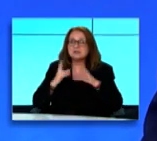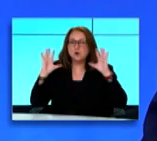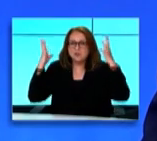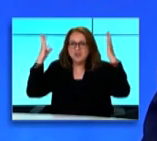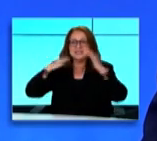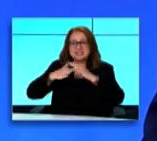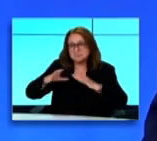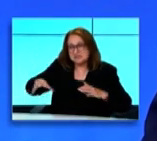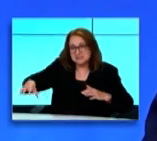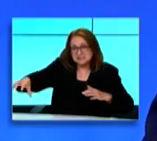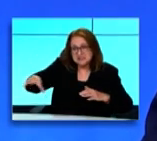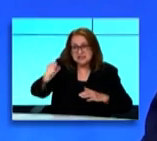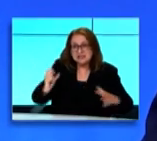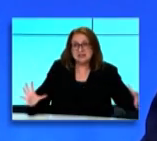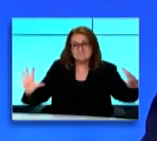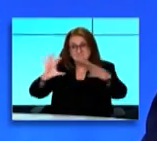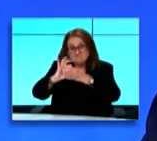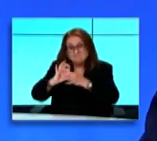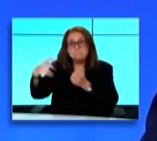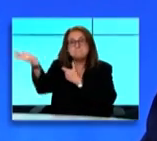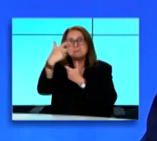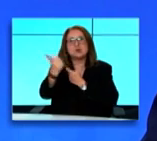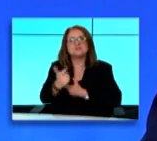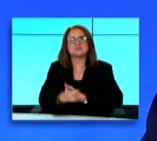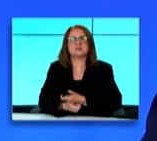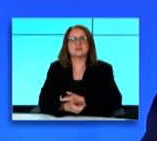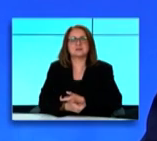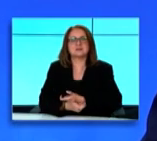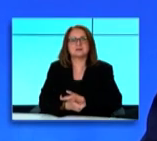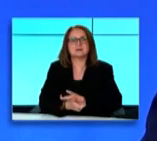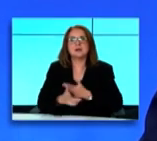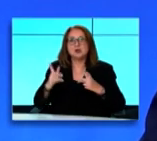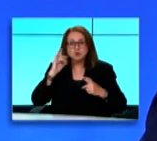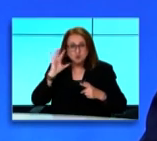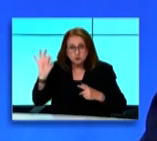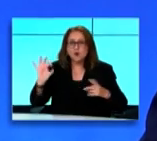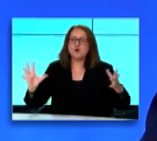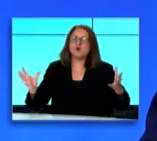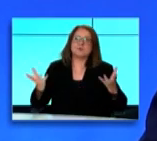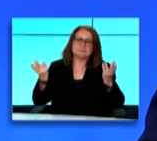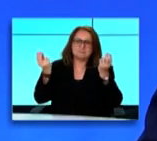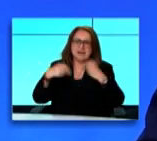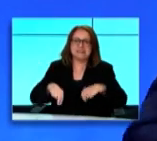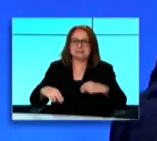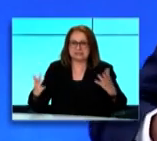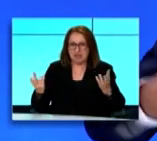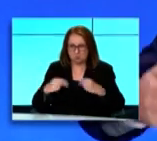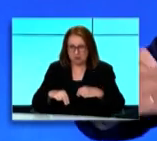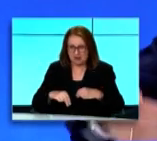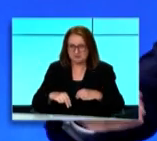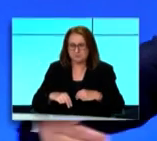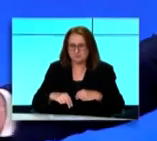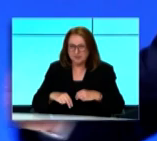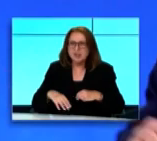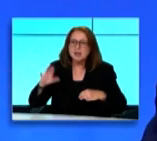της πυροσβεστικής για να είμαστε πιο αποτελεσματικοί στην αντιμετώπιση των φαινομένων. Τέλος, επειδή θέλουμε πάντα να κοιτάμε